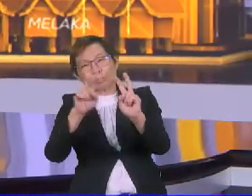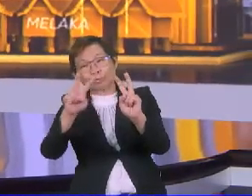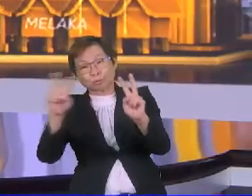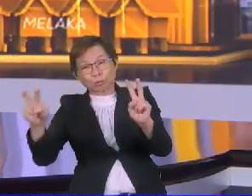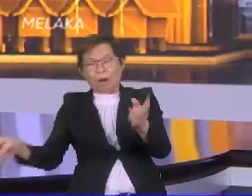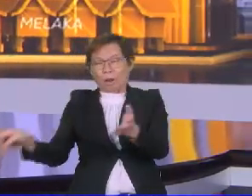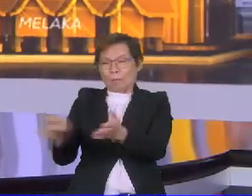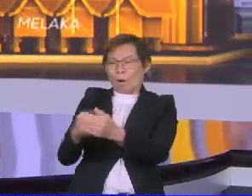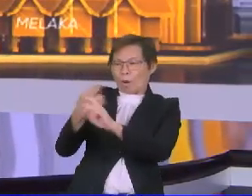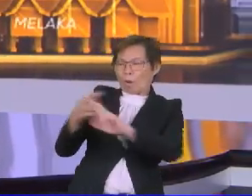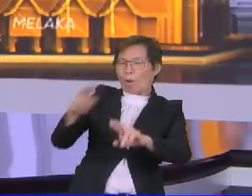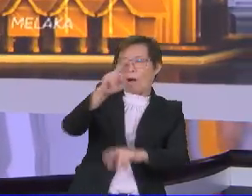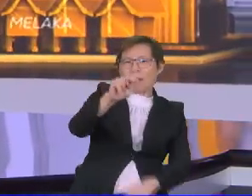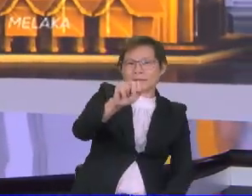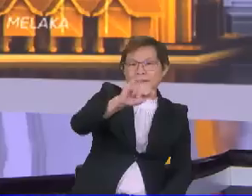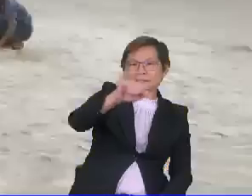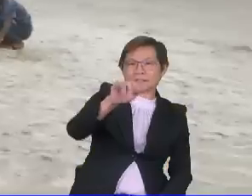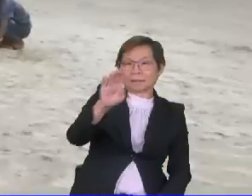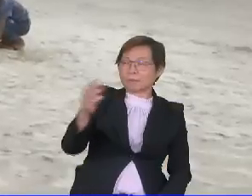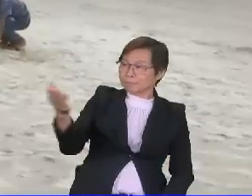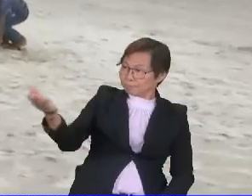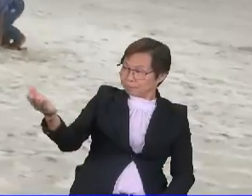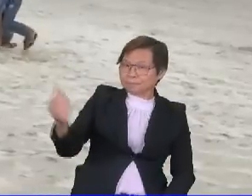laporan disediakan Muhammad Najib Mansyur